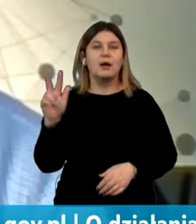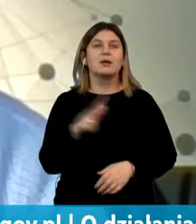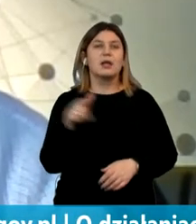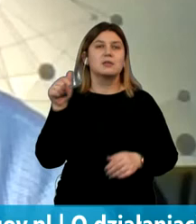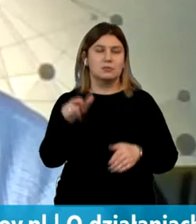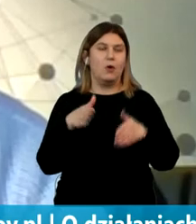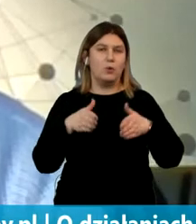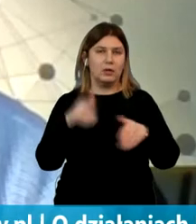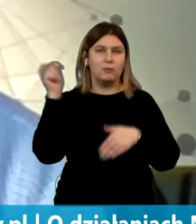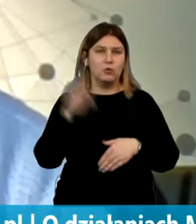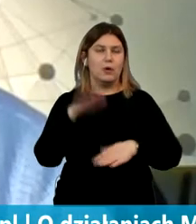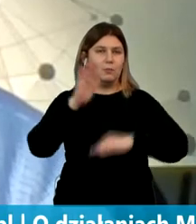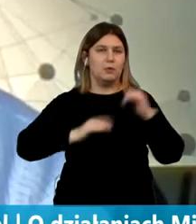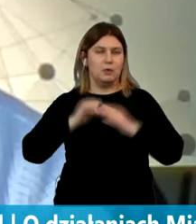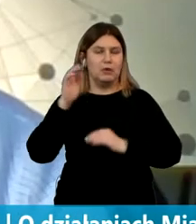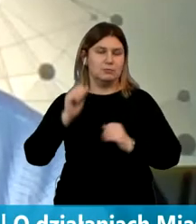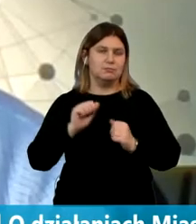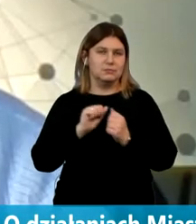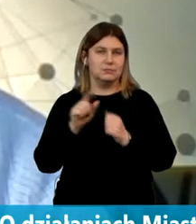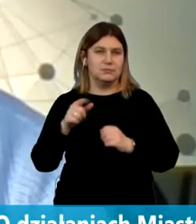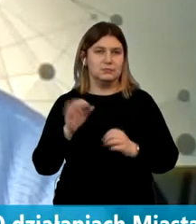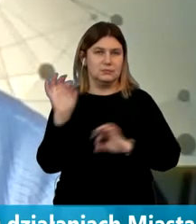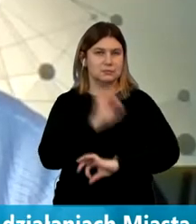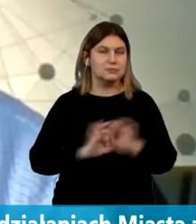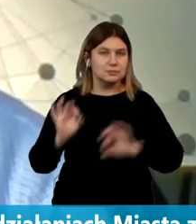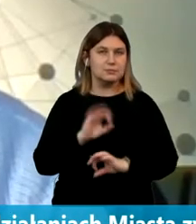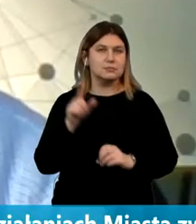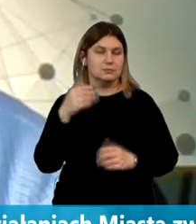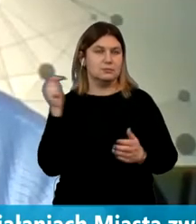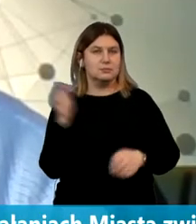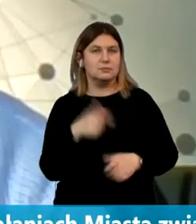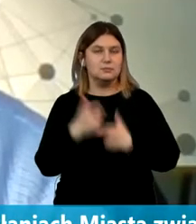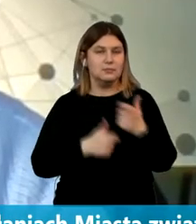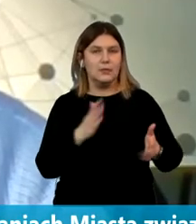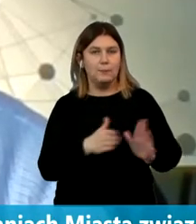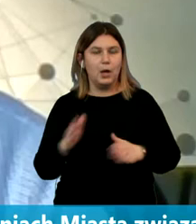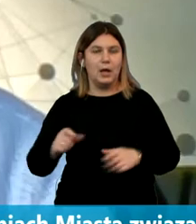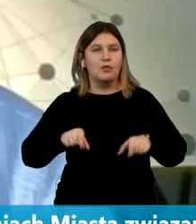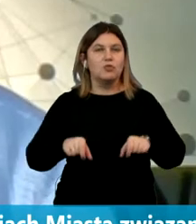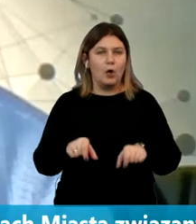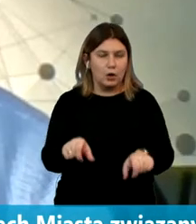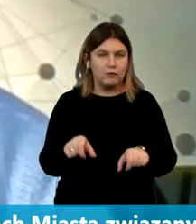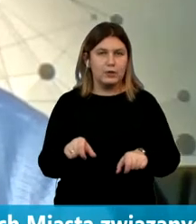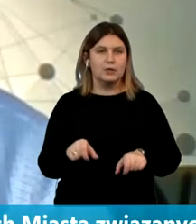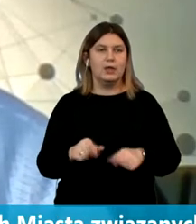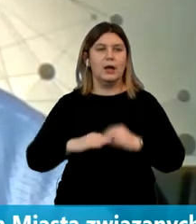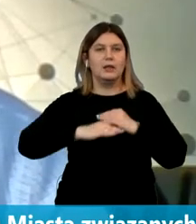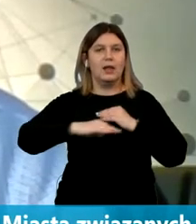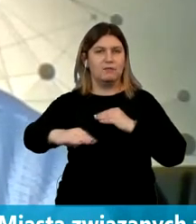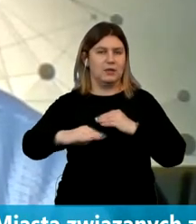być przebudowana, kiedyś musimy doprowadzić do porządku i torowiska, i nawierzchnię